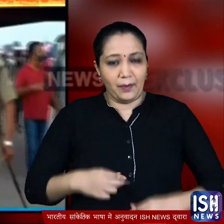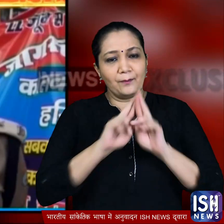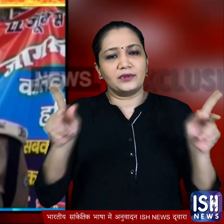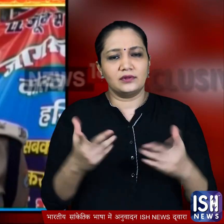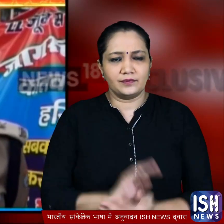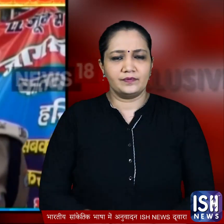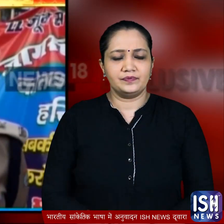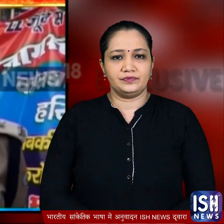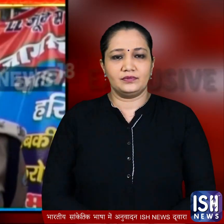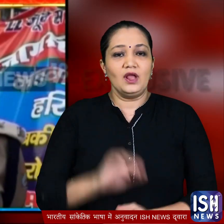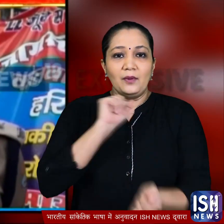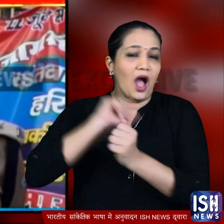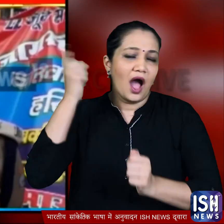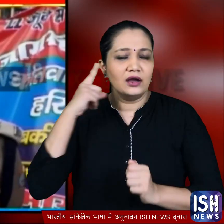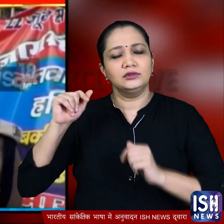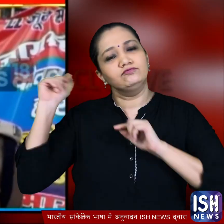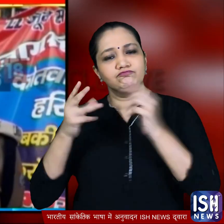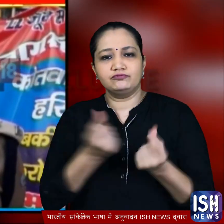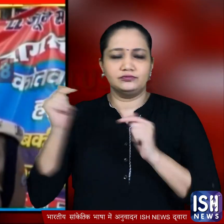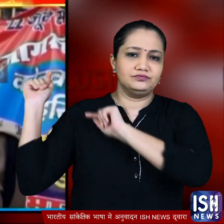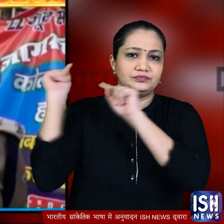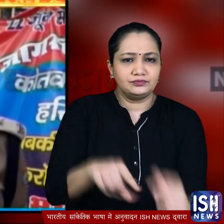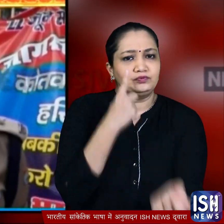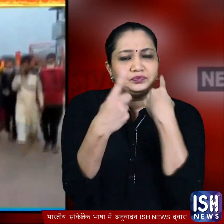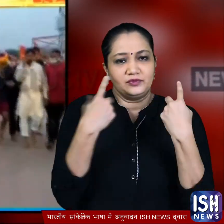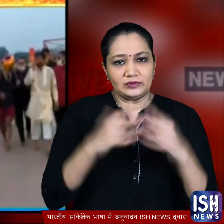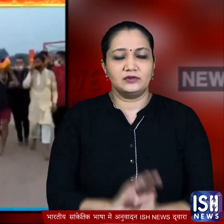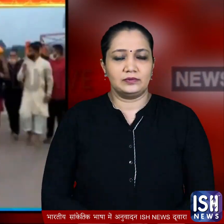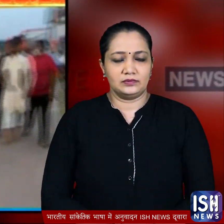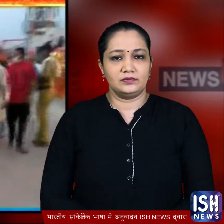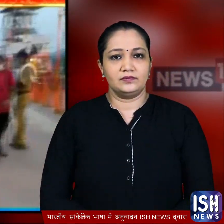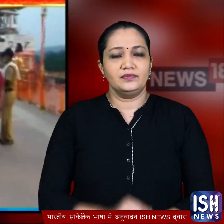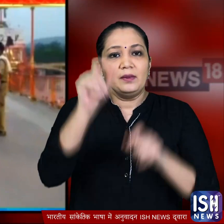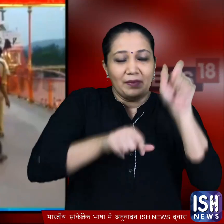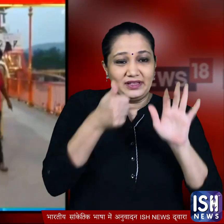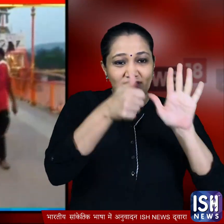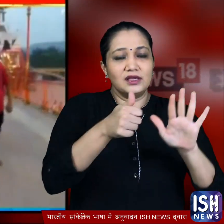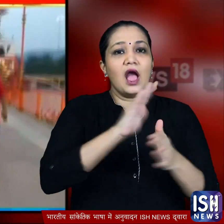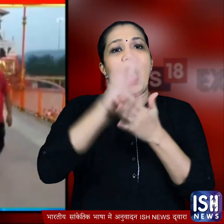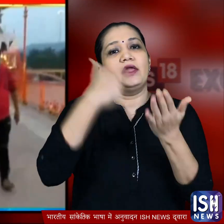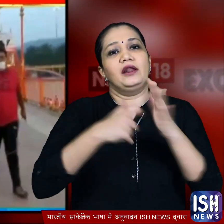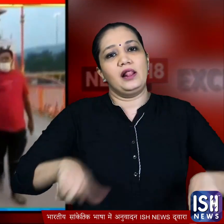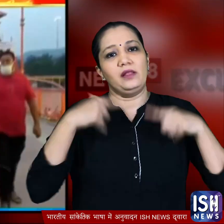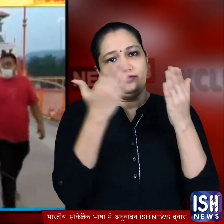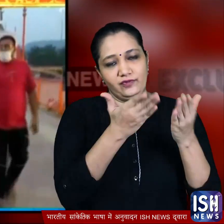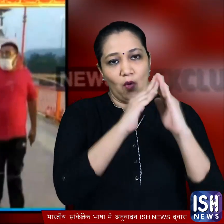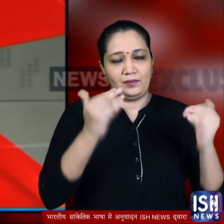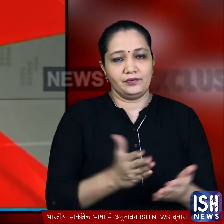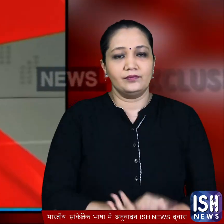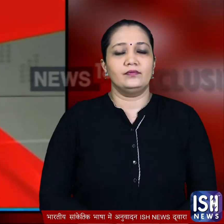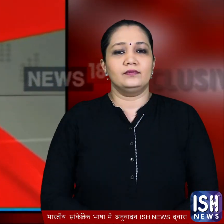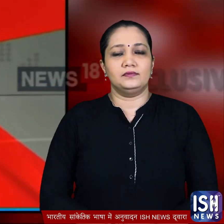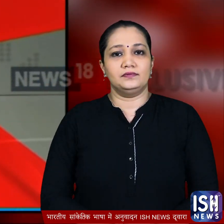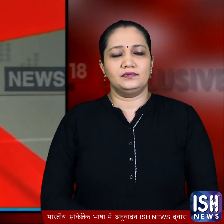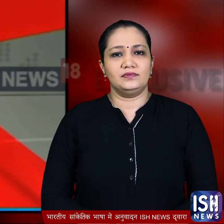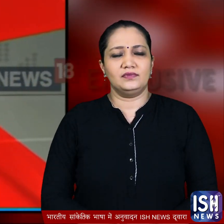तक फट गई। जैसी पुलिस को सूचना मिली तो पुलिस ने तत्काल वैधानिक कार्रवाई करी है। बताया गया कि ये सभी 6 लोग हरियाणा के रहने वाले हैं। सौभाग्य